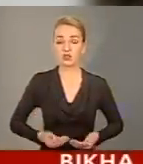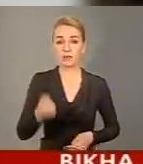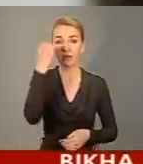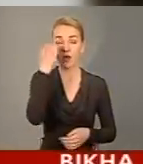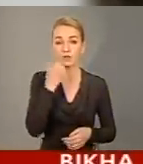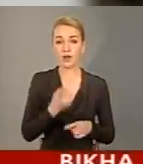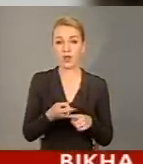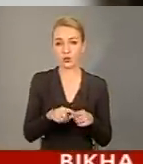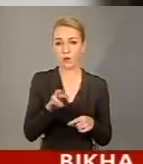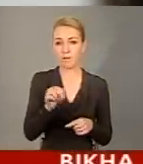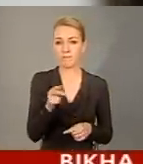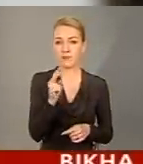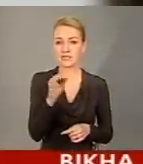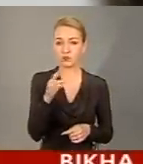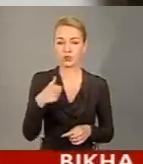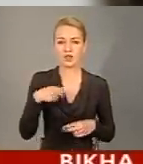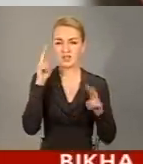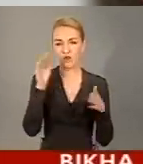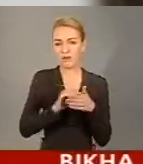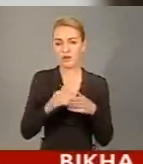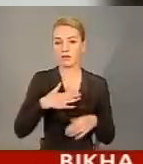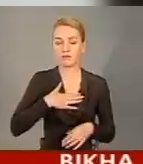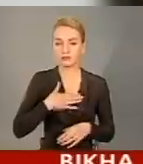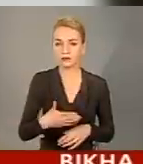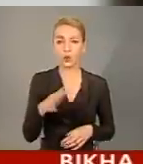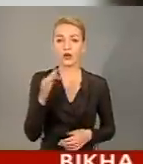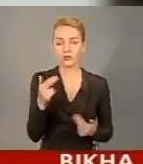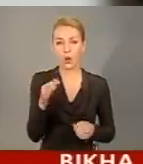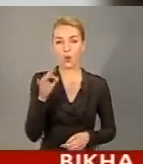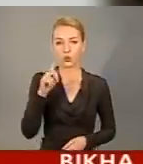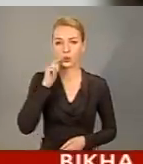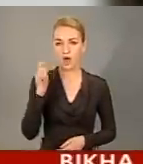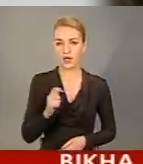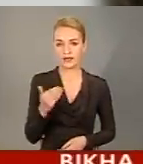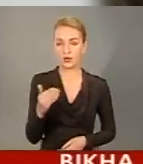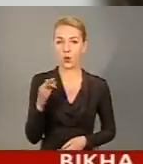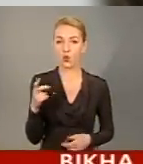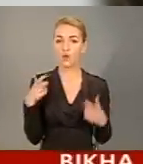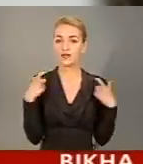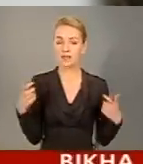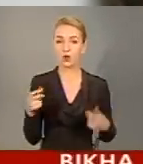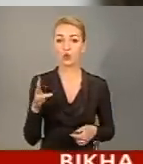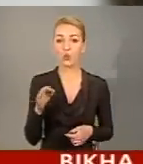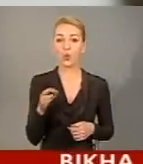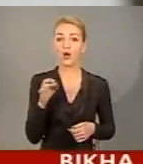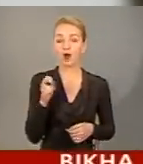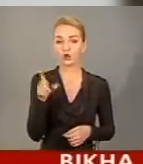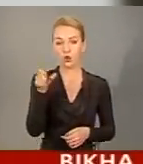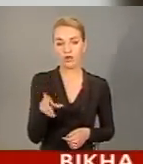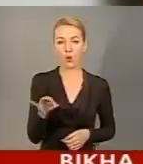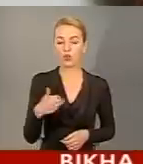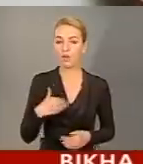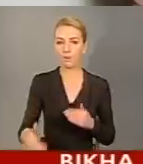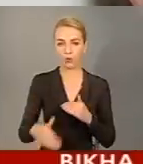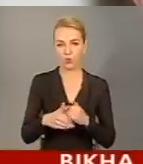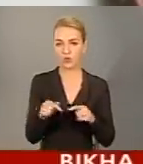Максиму. Я не знаю його фамілію, я йому в ноги кланяюсь. Да, він український, він офіцер, але як чоловік він нам